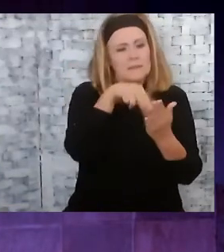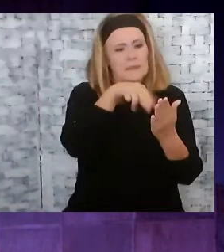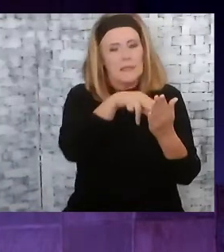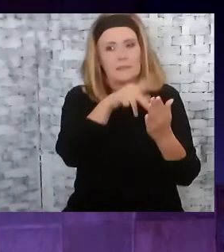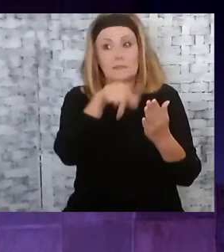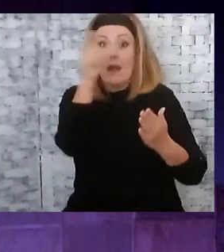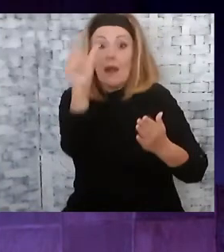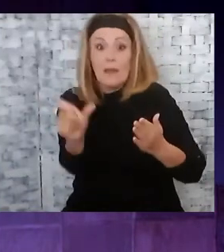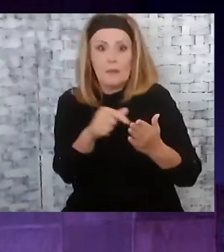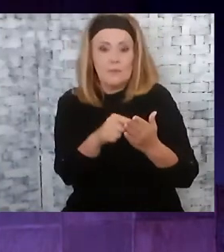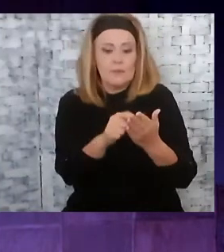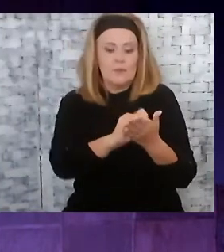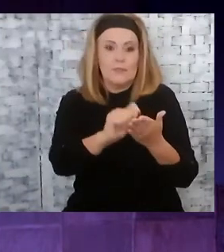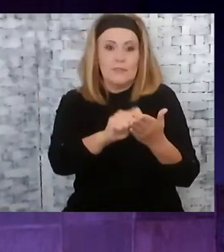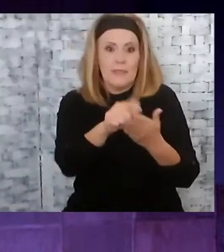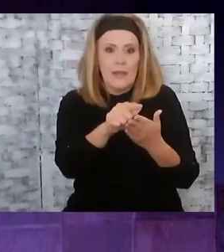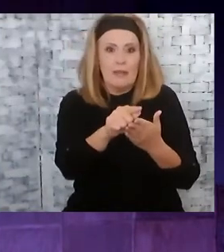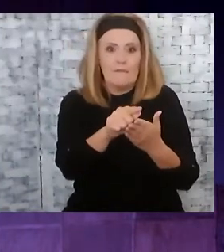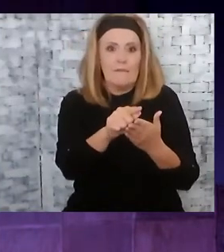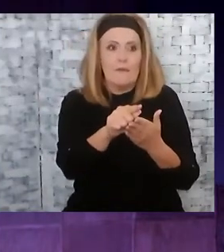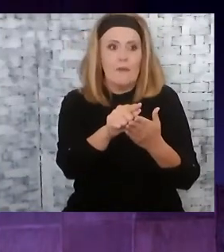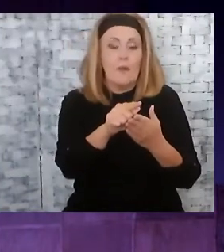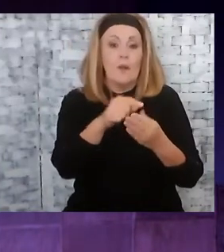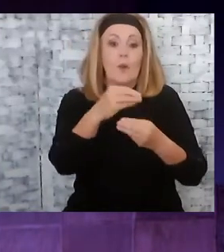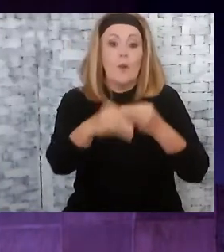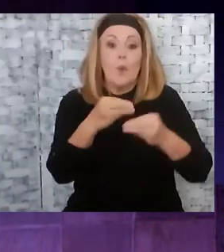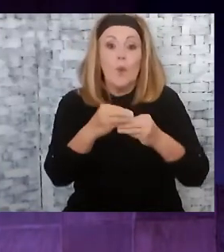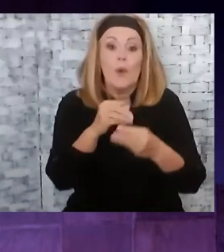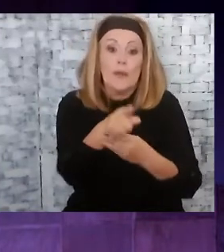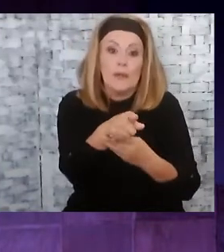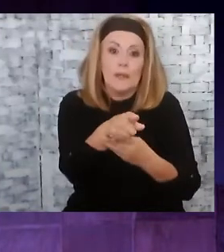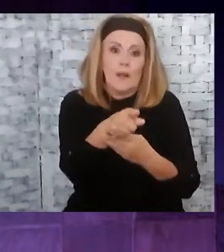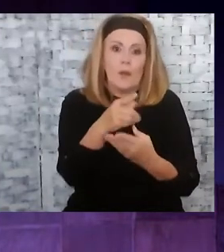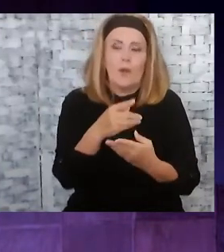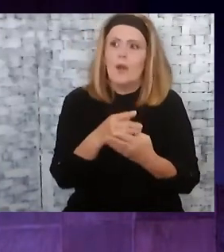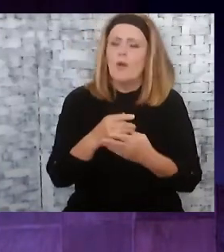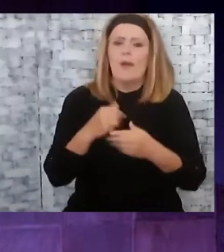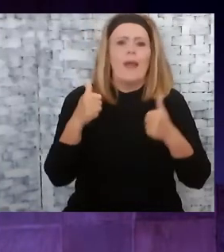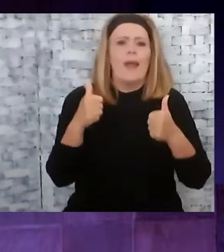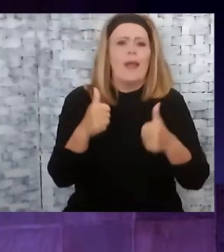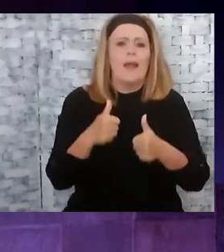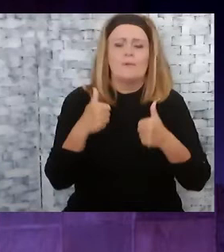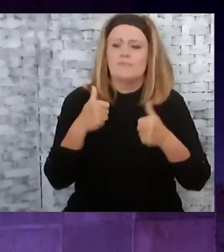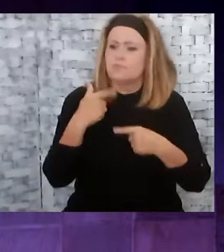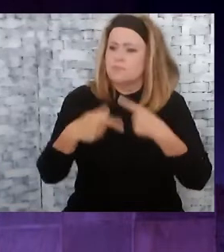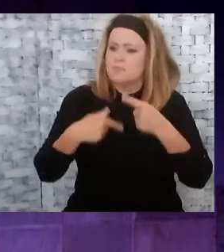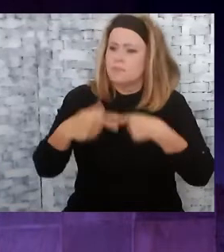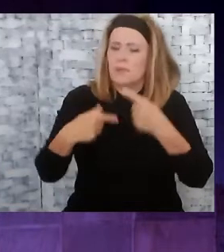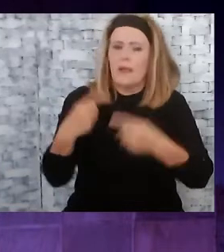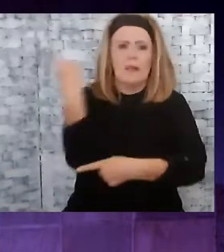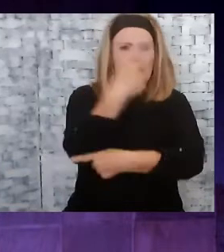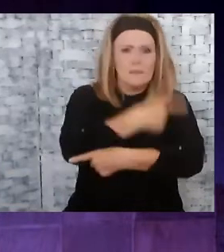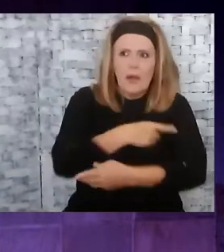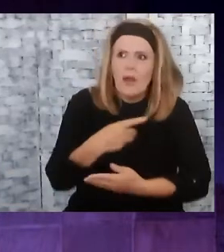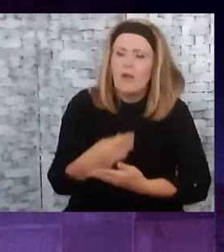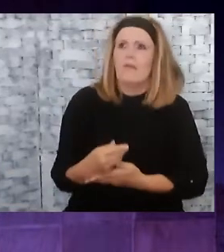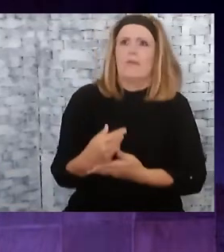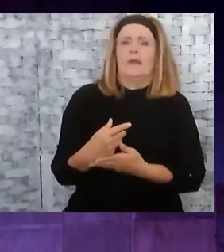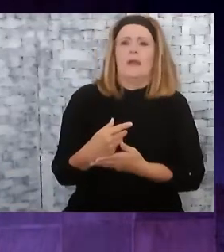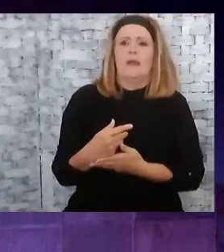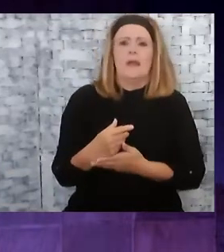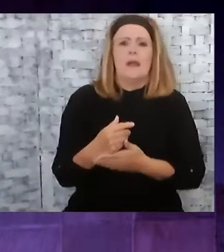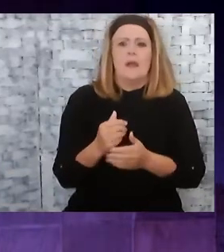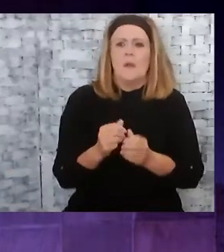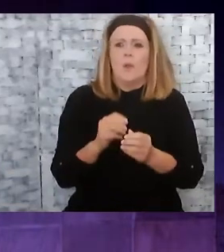Oor jou, nie vir jou nie, ons allemaal kry vandag of elke dag honderde boodskapies, nee, en ons is nou deel van selgroepies ook, letterlik